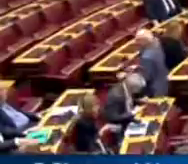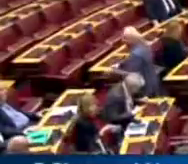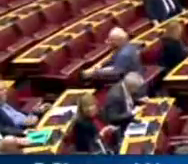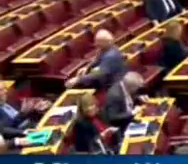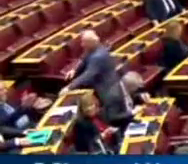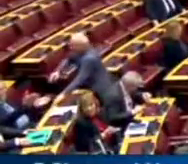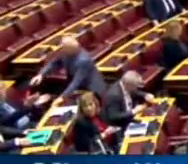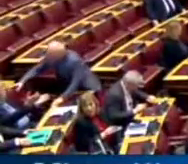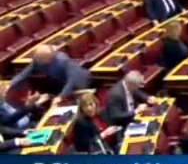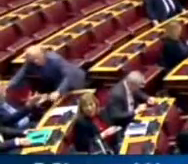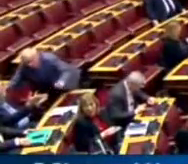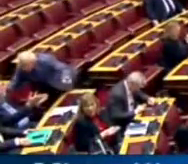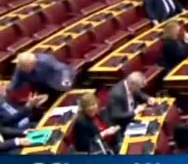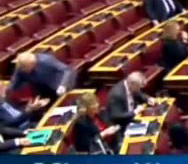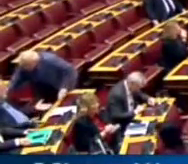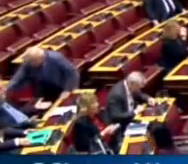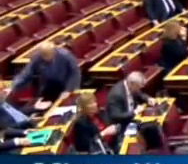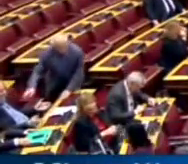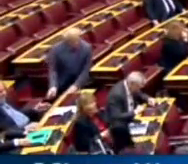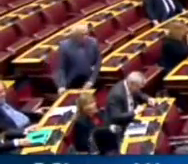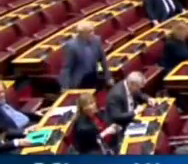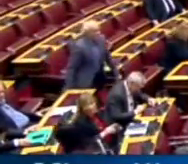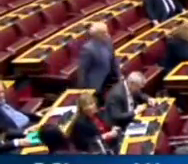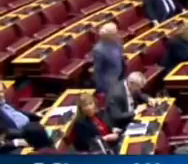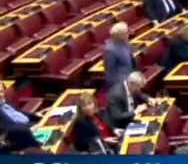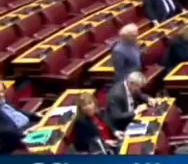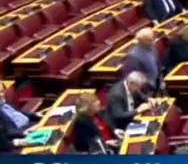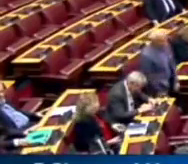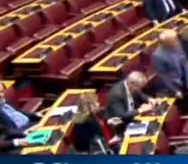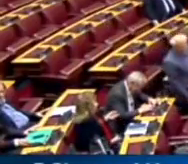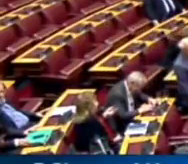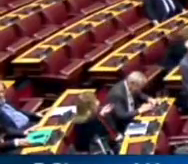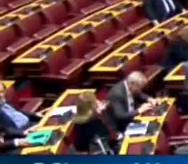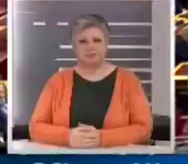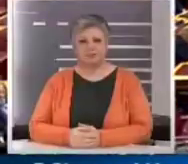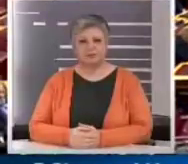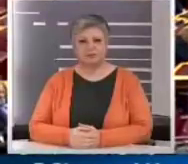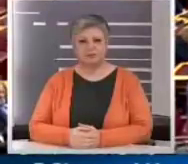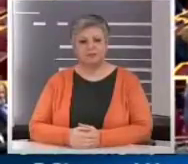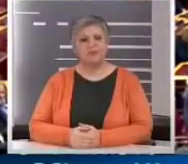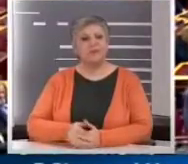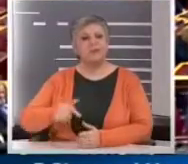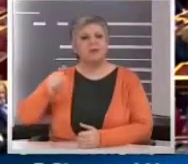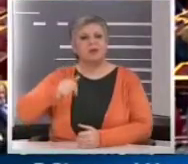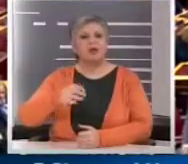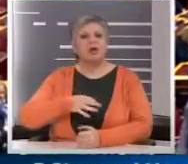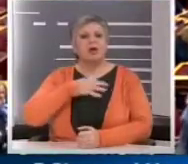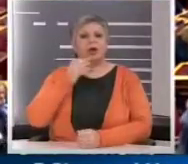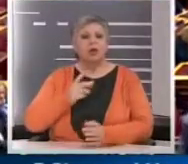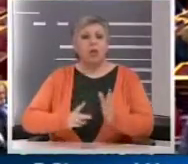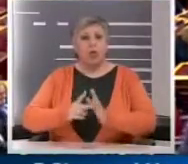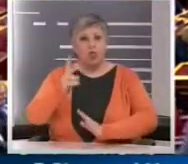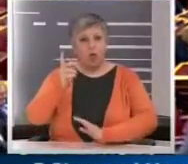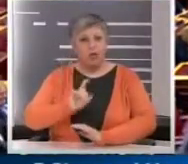Ευχαριστούμε τον κύριο Υπουργό. Το λόγο έχει ο κοινοβουλευτικός εκπρόσωπος του ΣΥΡΙΖΑ, ο κύριος Μαντάς, για 12 λεπτά.